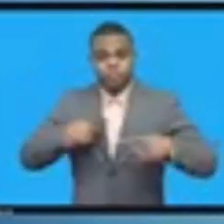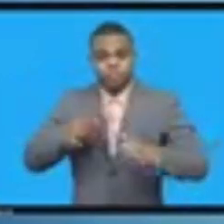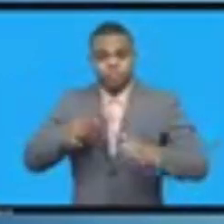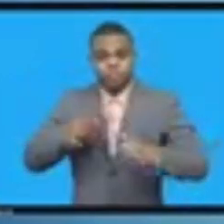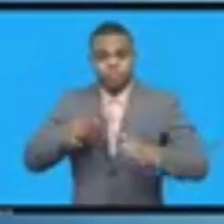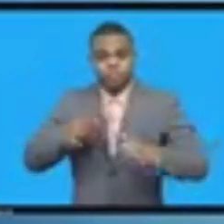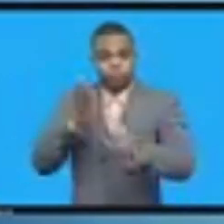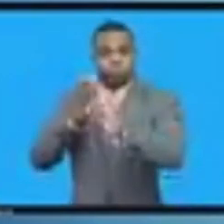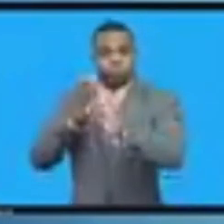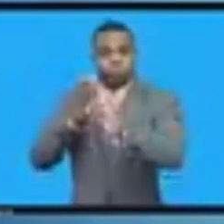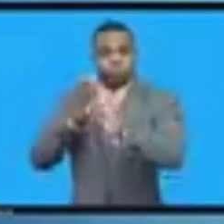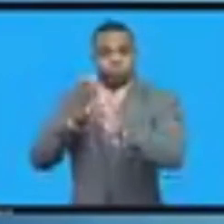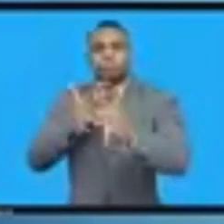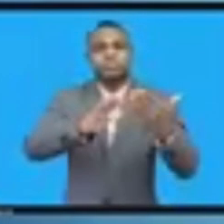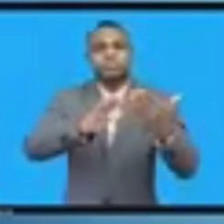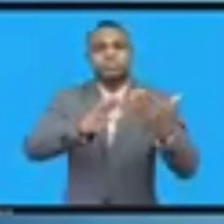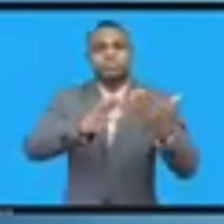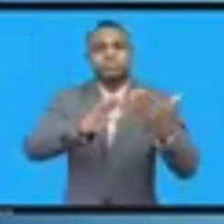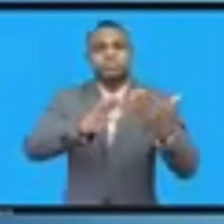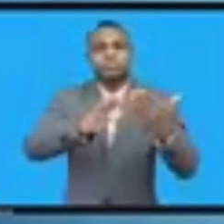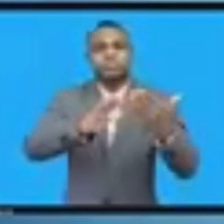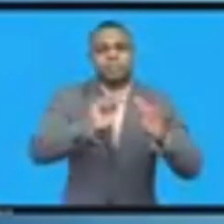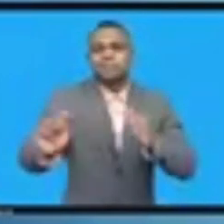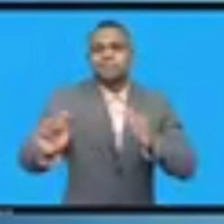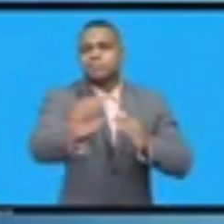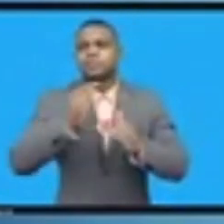益相关方的模型中来。非常感谢，